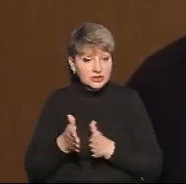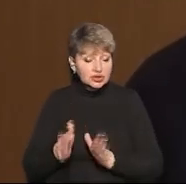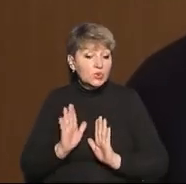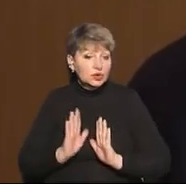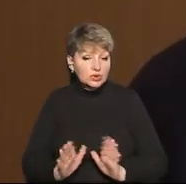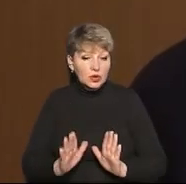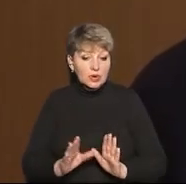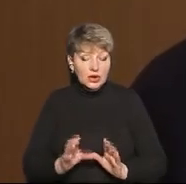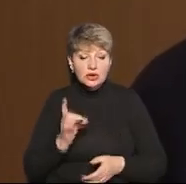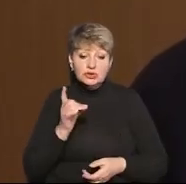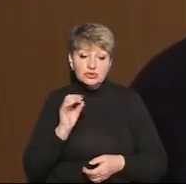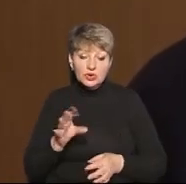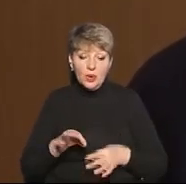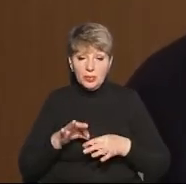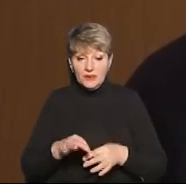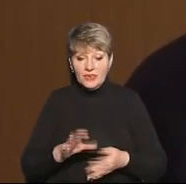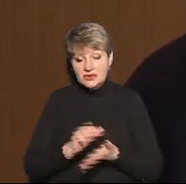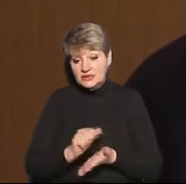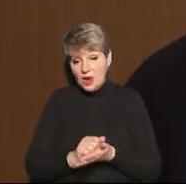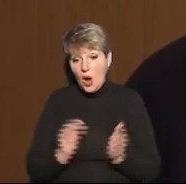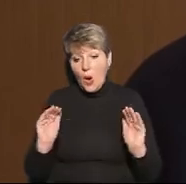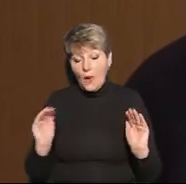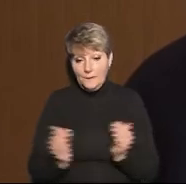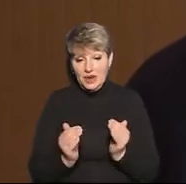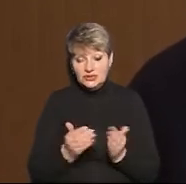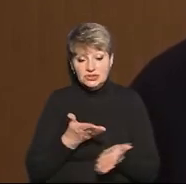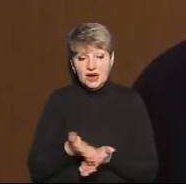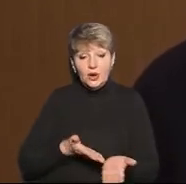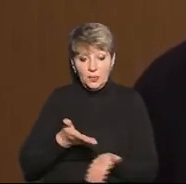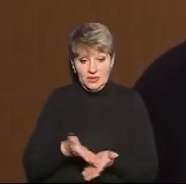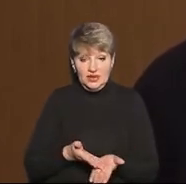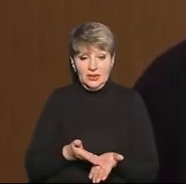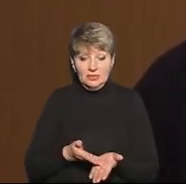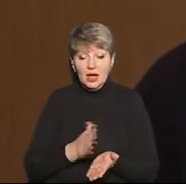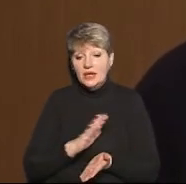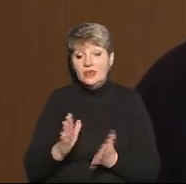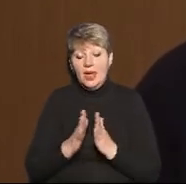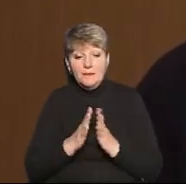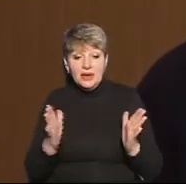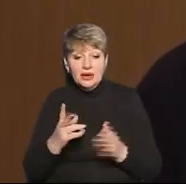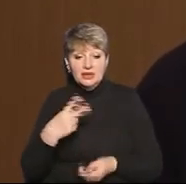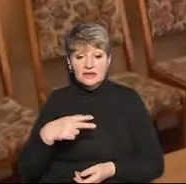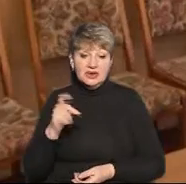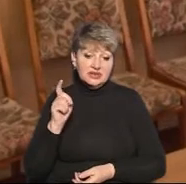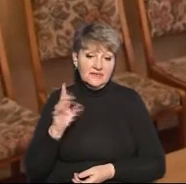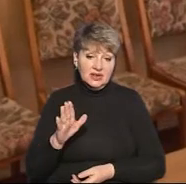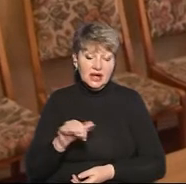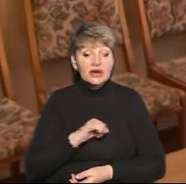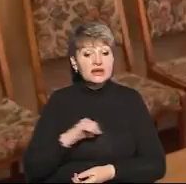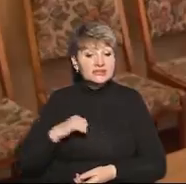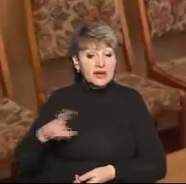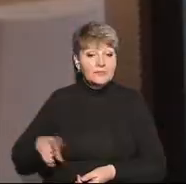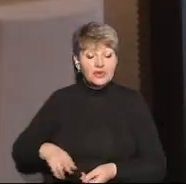Тільки термін проведення уроку, ну, він обмежений рекомендаціями, ну, таки, не більше 20 хвилин. Сам